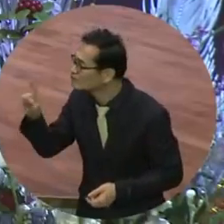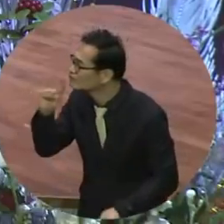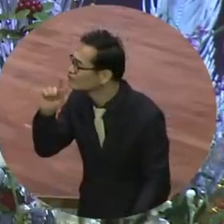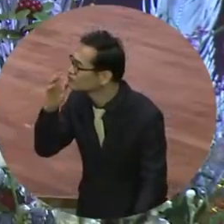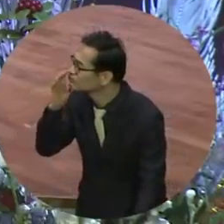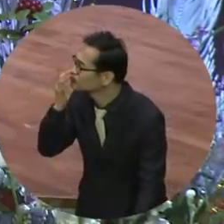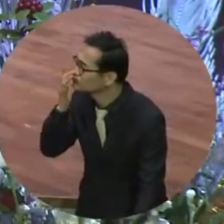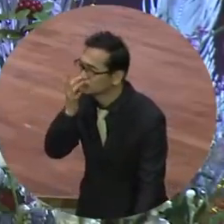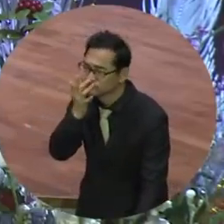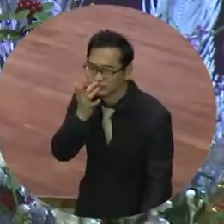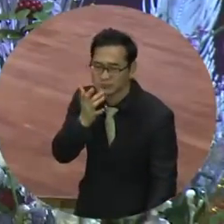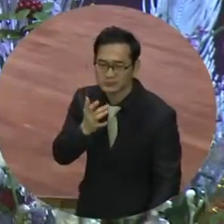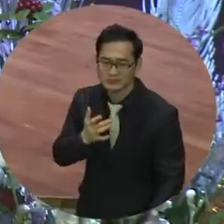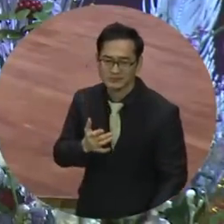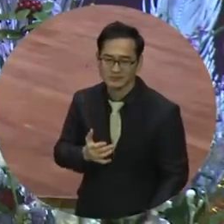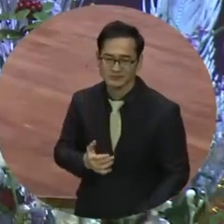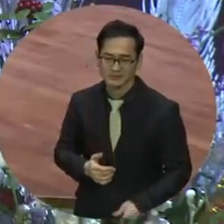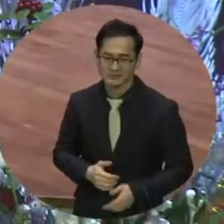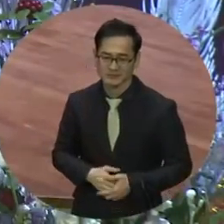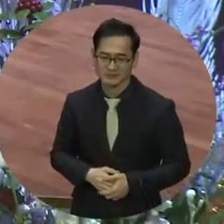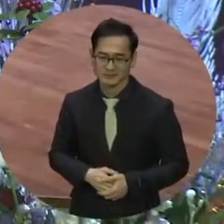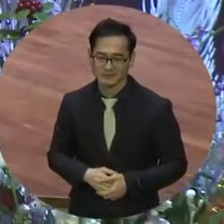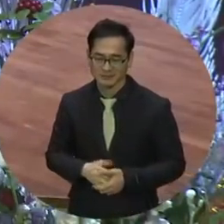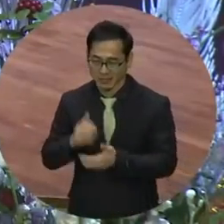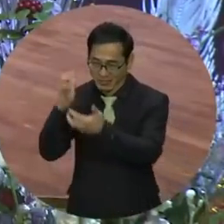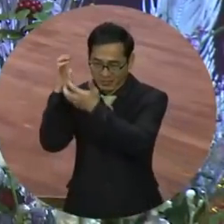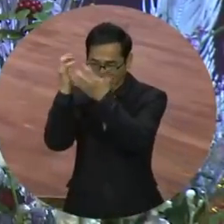이게 무슨 말이냐? 우왕좌왕하게 되었어.